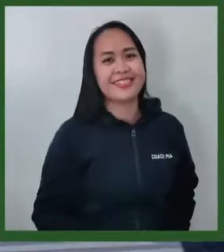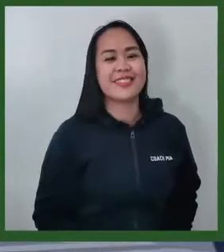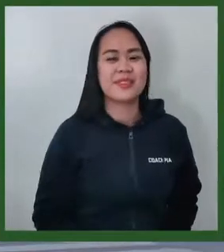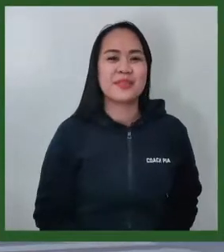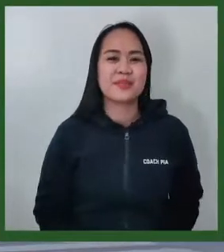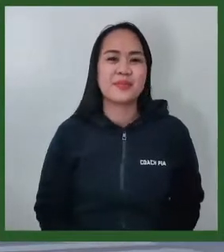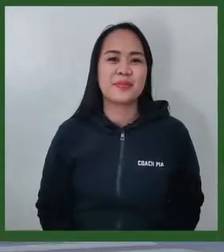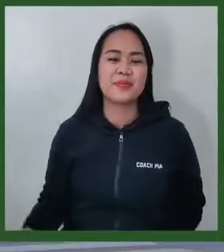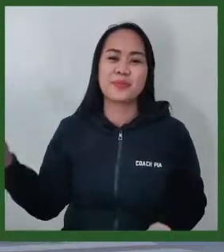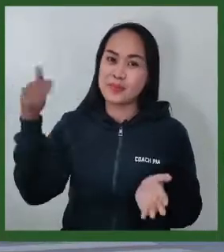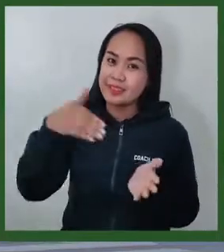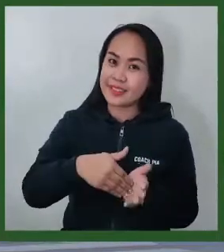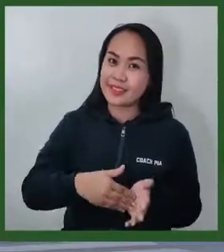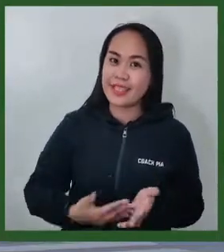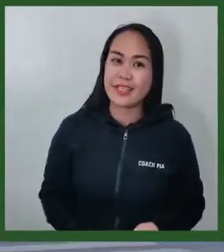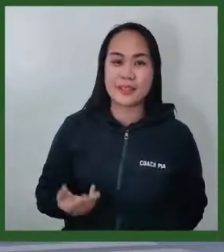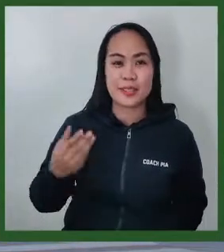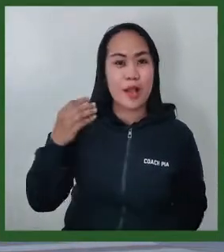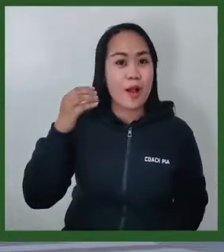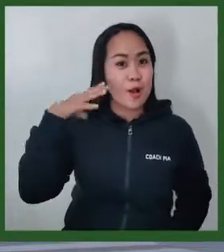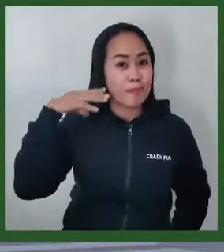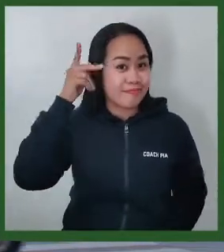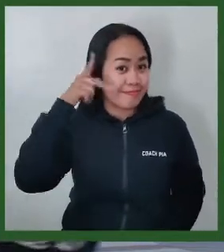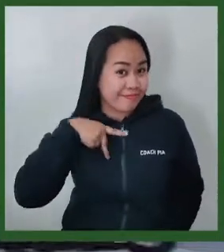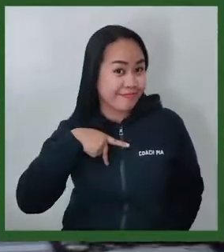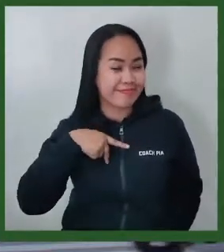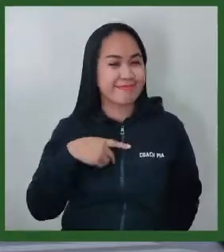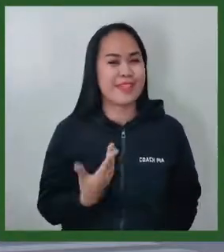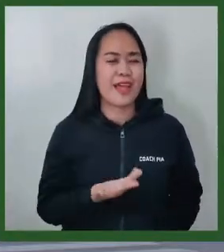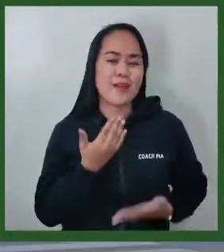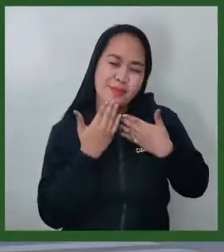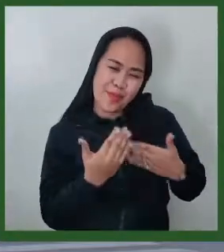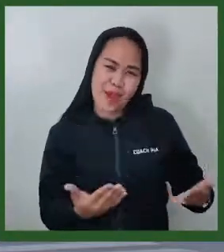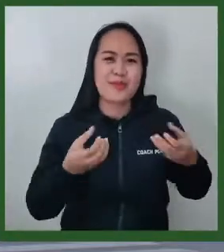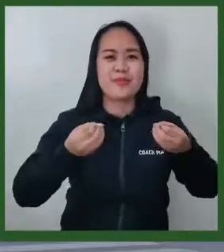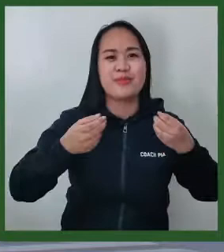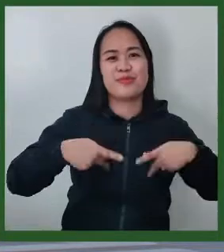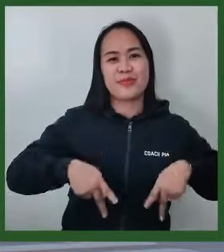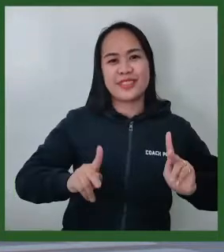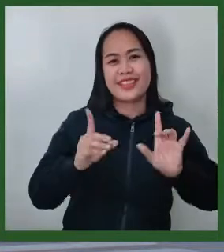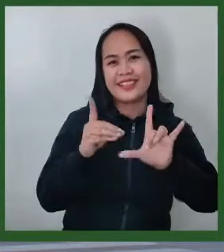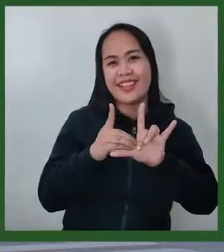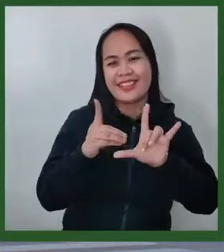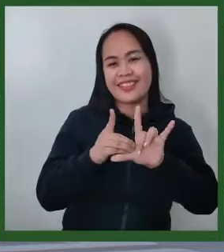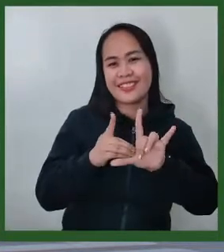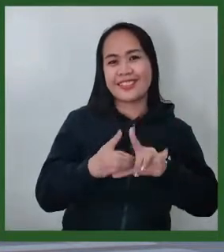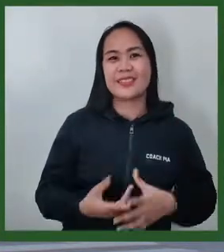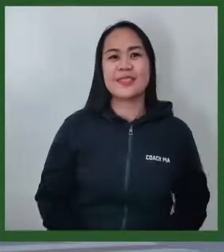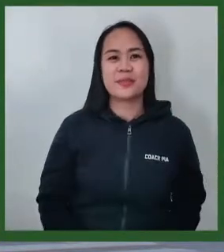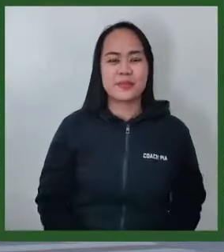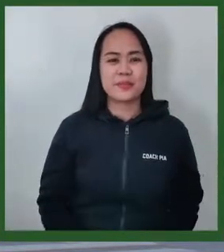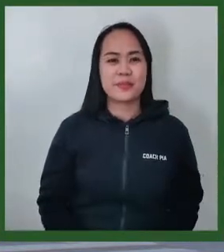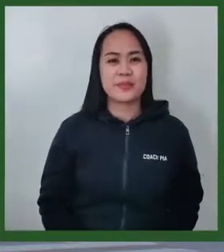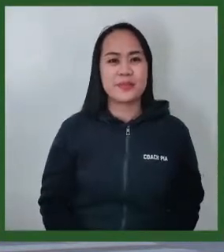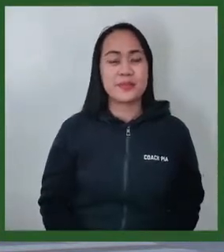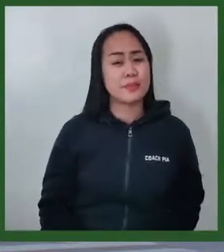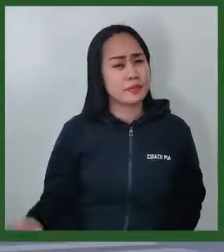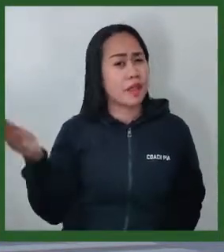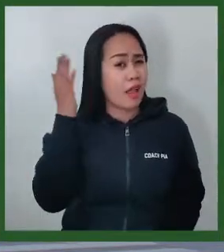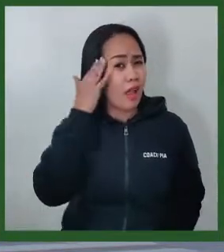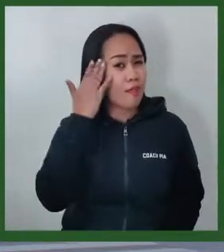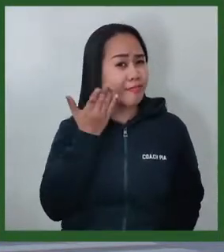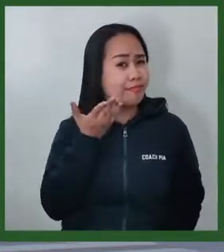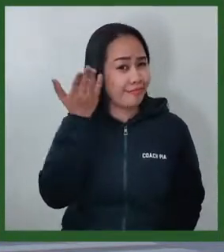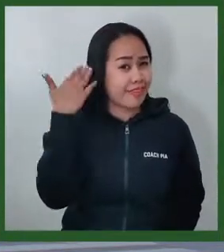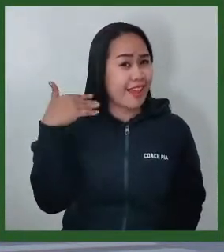community members. So again, kila Ma'am Pia, maraming salamat po sa oportunidad na ito. Alam naman po natin na kamakailan